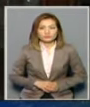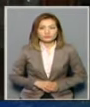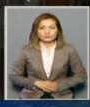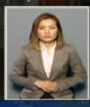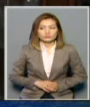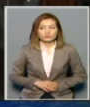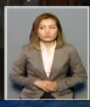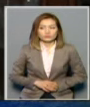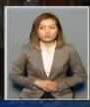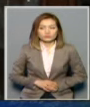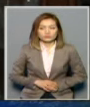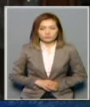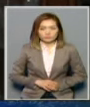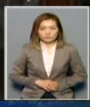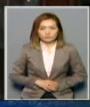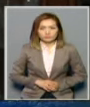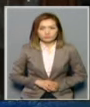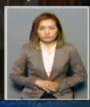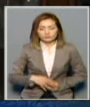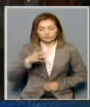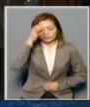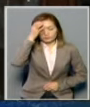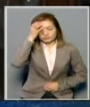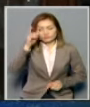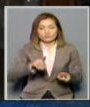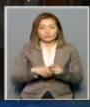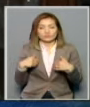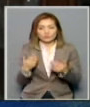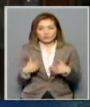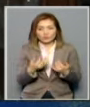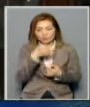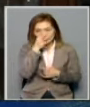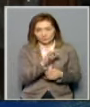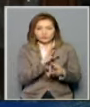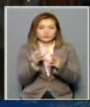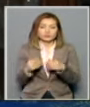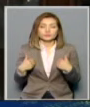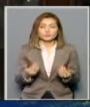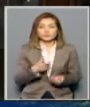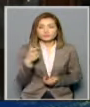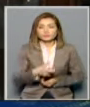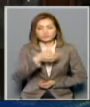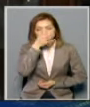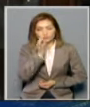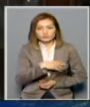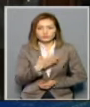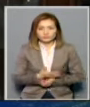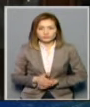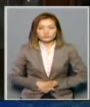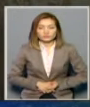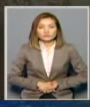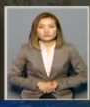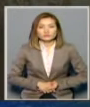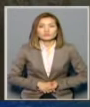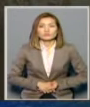ғылым жолындағы кеңес керек болса да, өмірдегі тәжірибесімен бөлісе білген шын